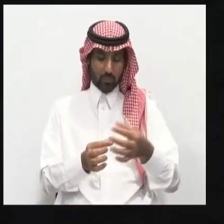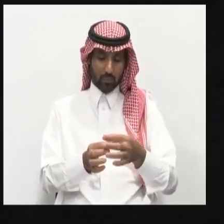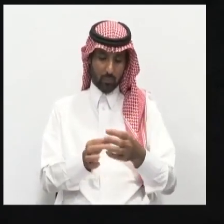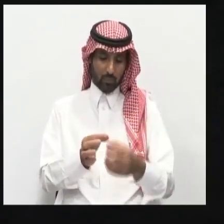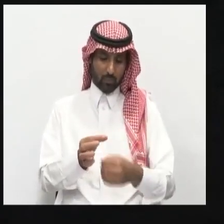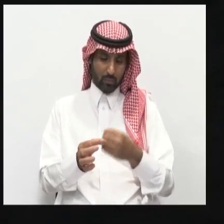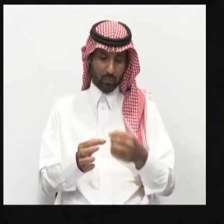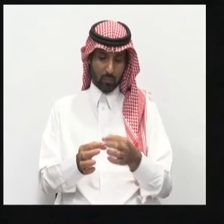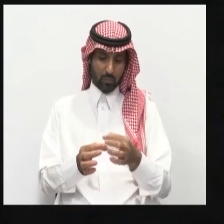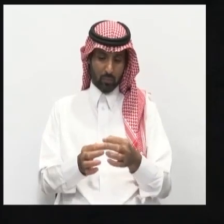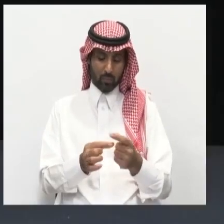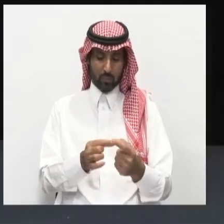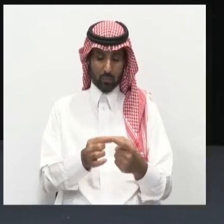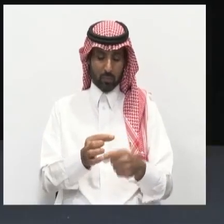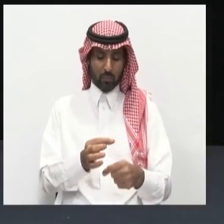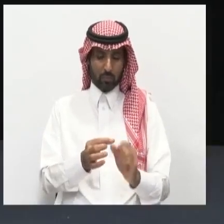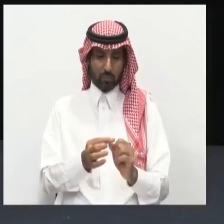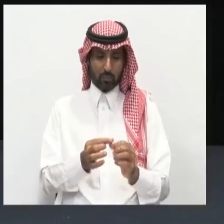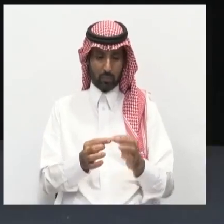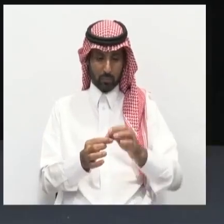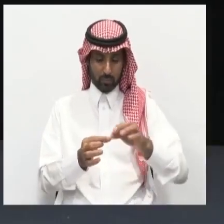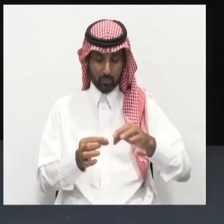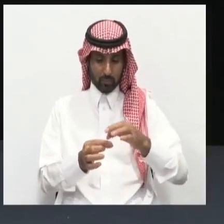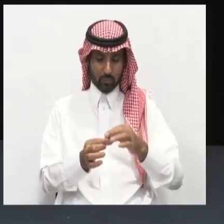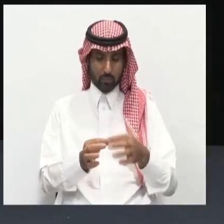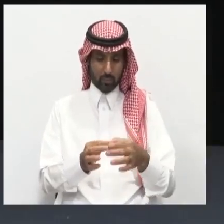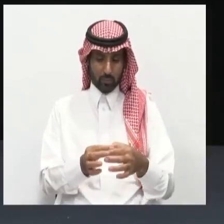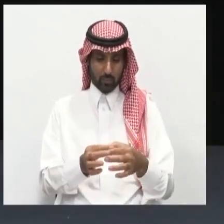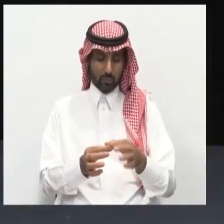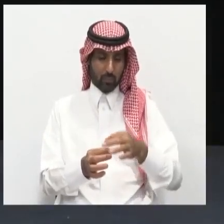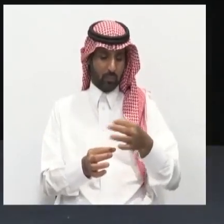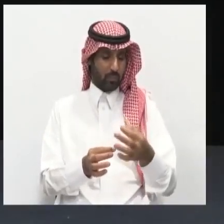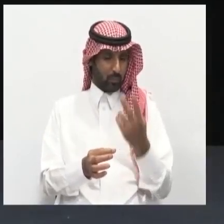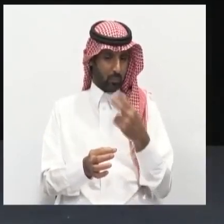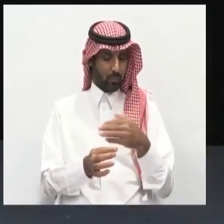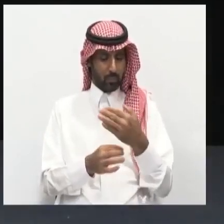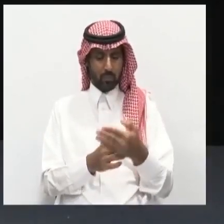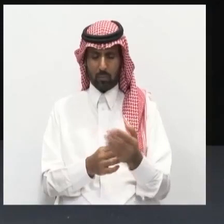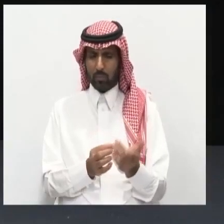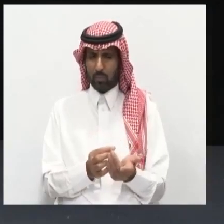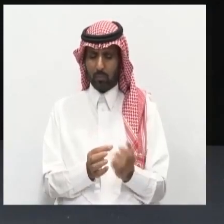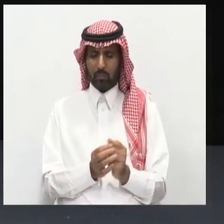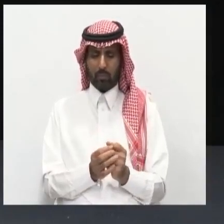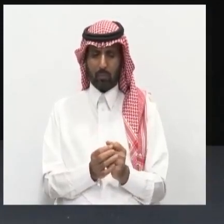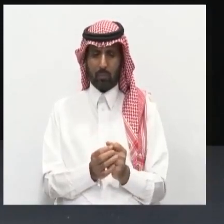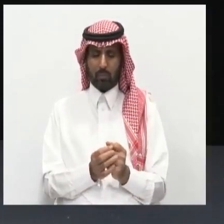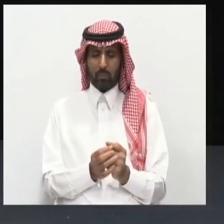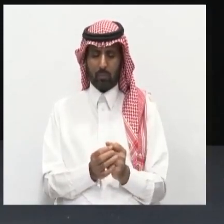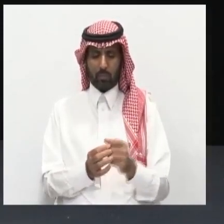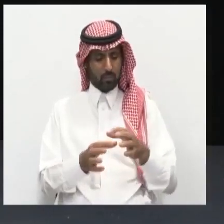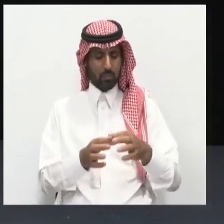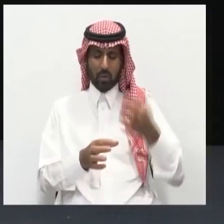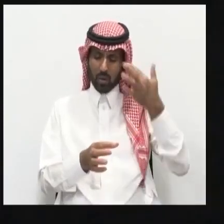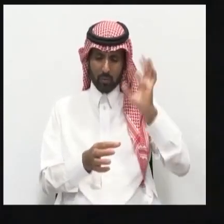مين مع فوهه القمع مع فوهه القمع بامكاني اني اجريها بايش يا شباب اجريها بكاس